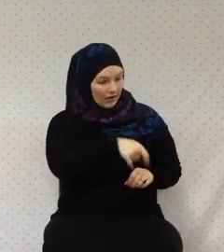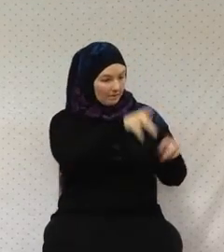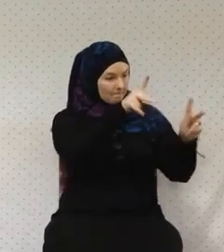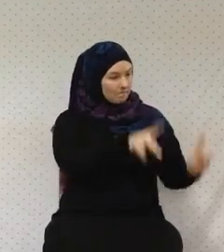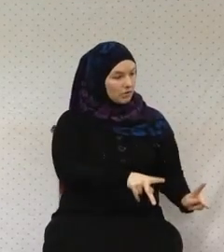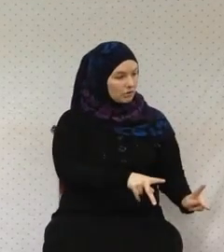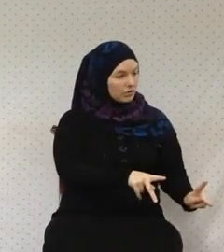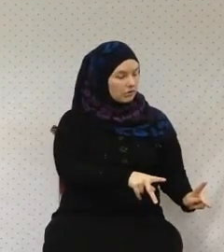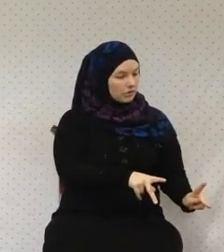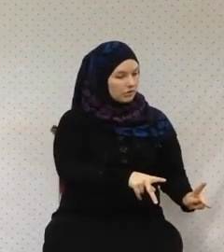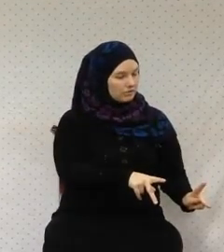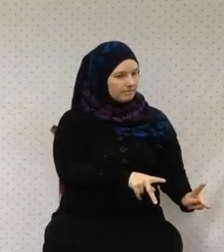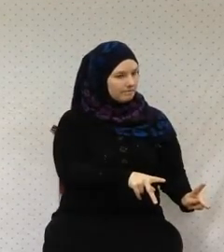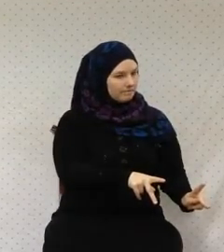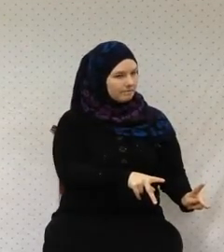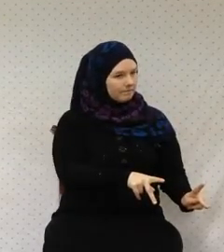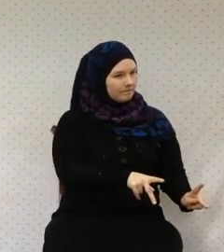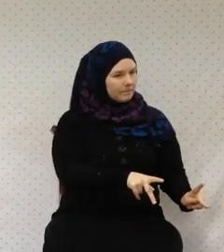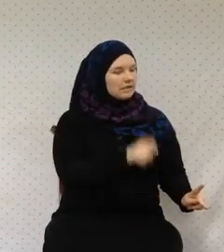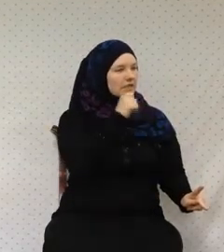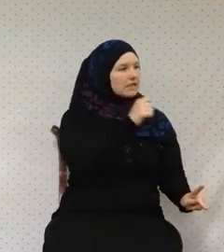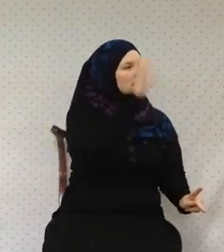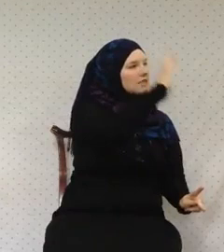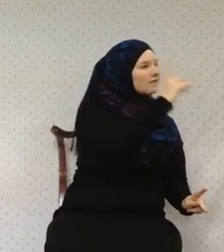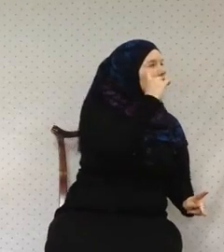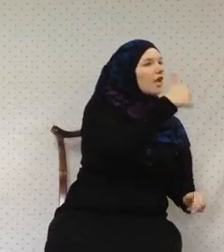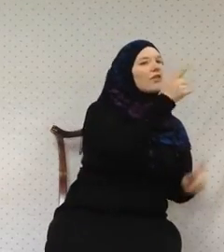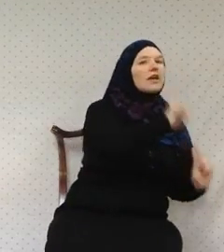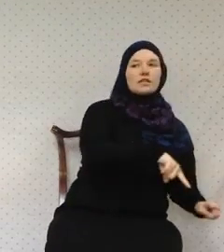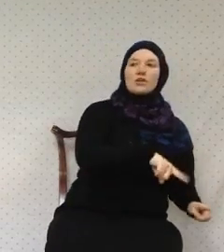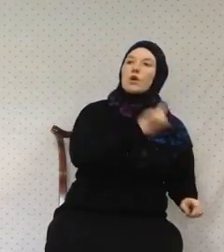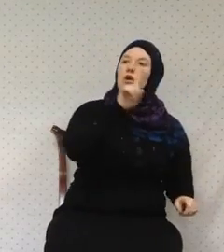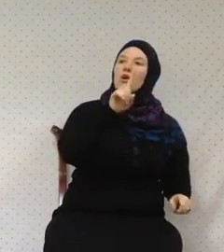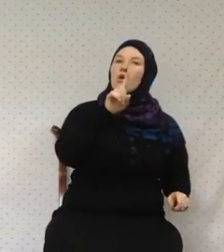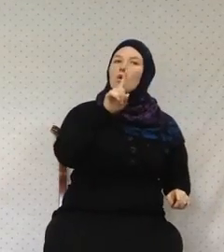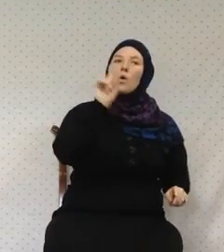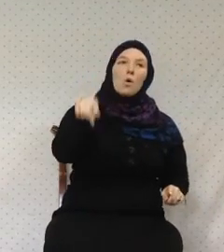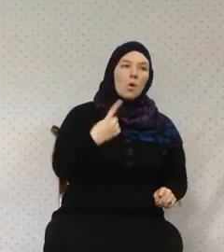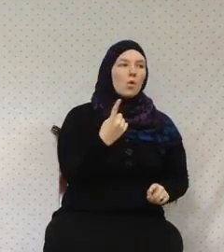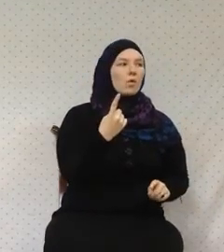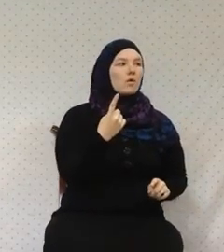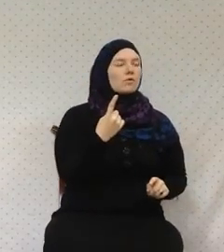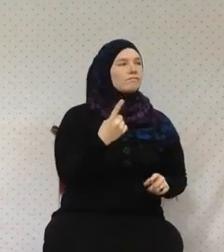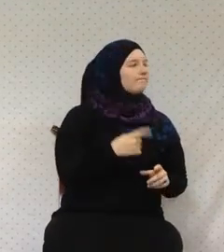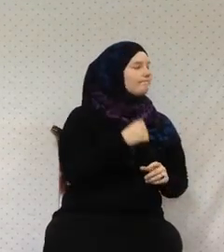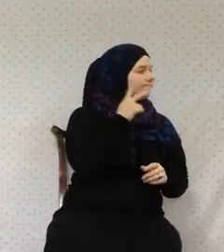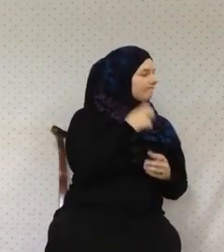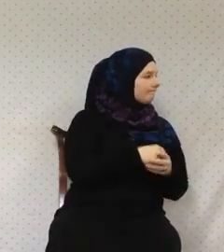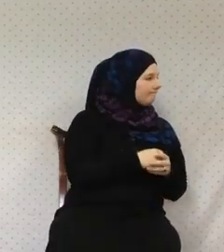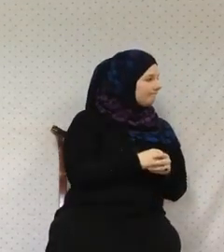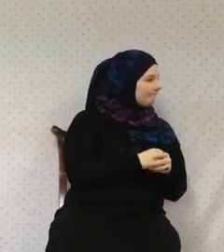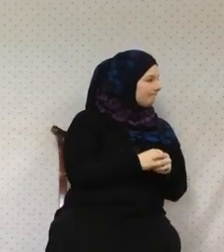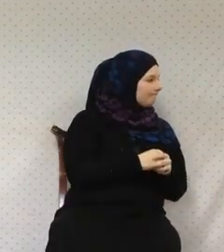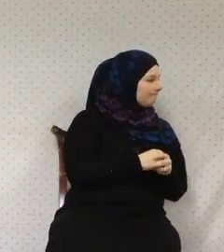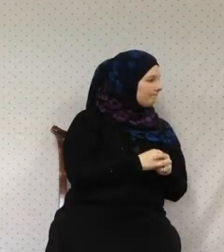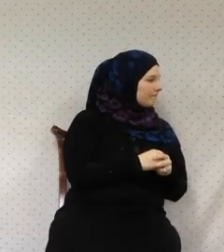does not hasten the answer of Allah subhanahu wa ta'ala. Don't say, they asked the Prophet, what do you mean by يَسْتَعْجِلْ? What